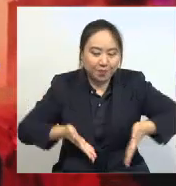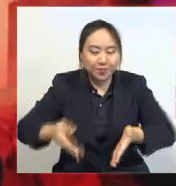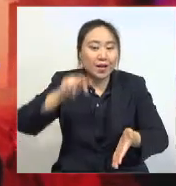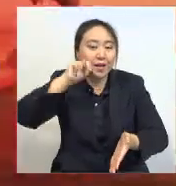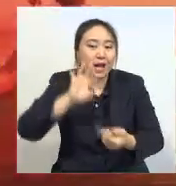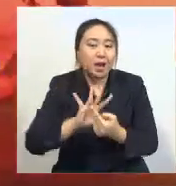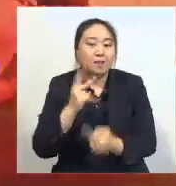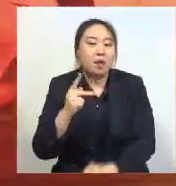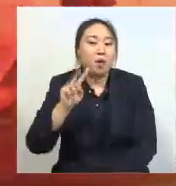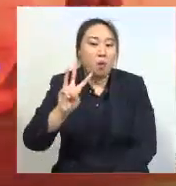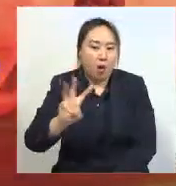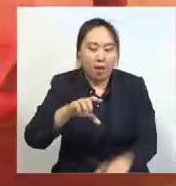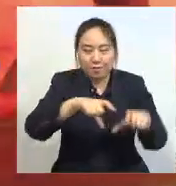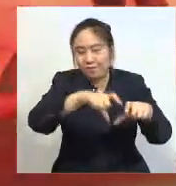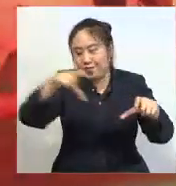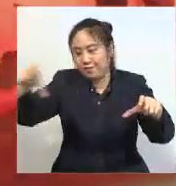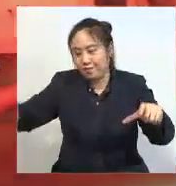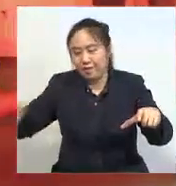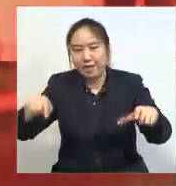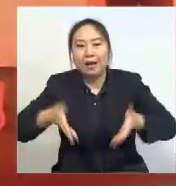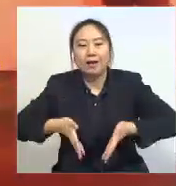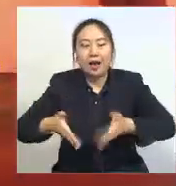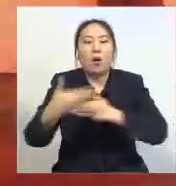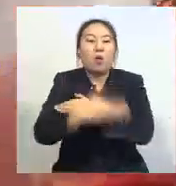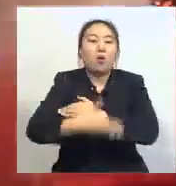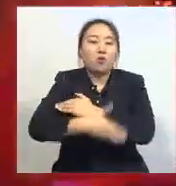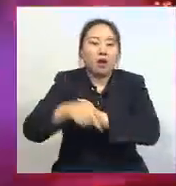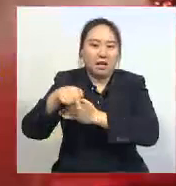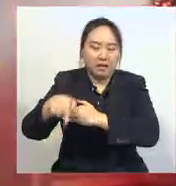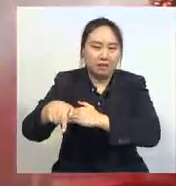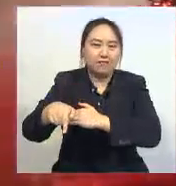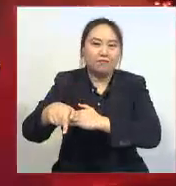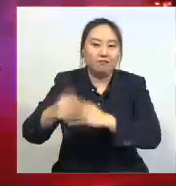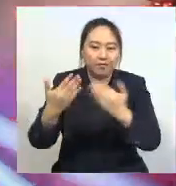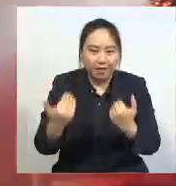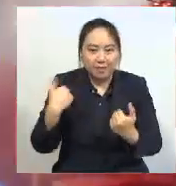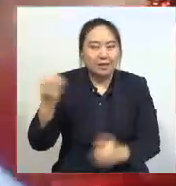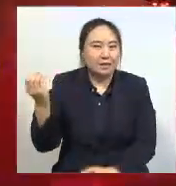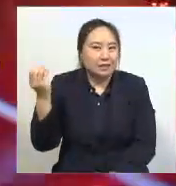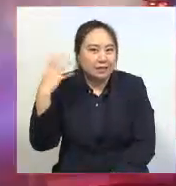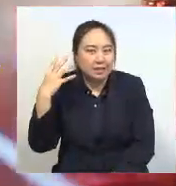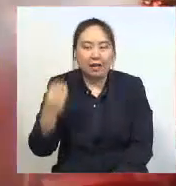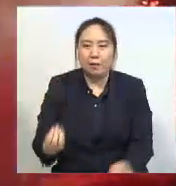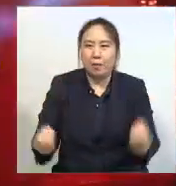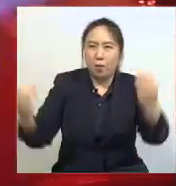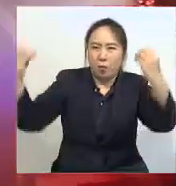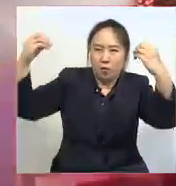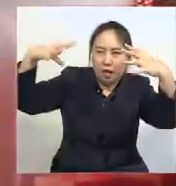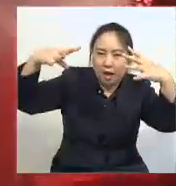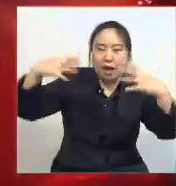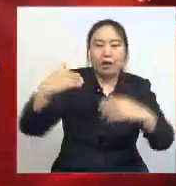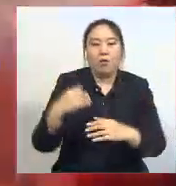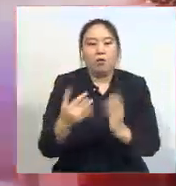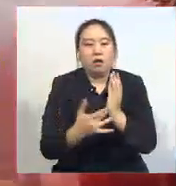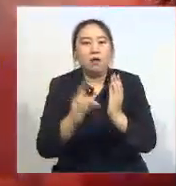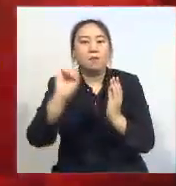งนี้เป็นส่วนหนึ่งของเส้นทางรถไฟสายมรณะถ่ายทอดผ่านระบบเสียงระบบแสงเอฟเฟกต์ที่ทันสมั